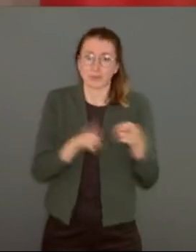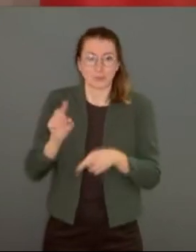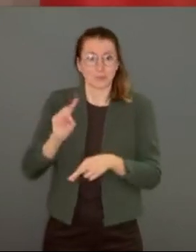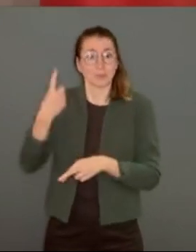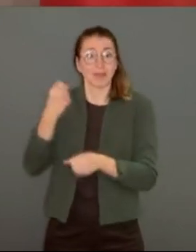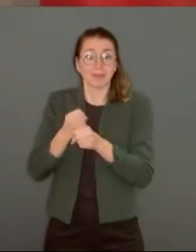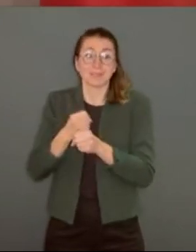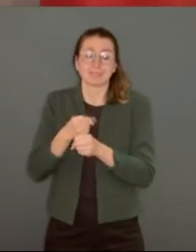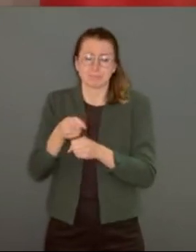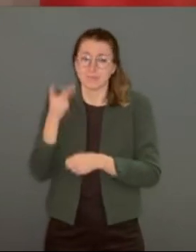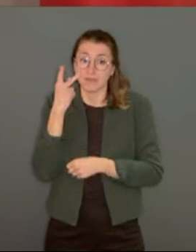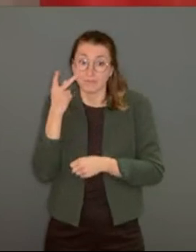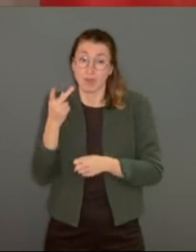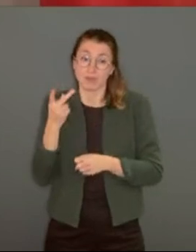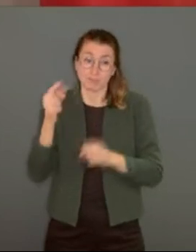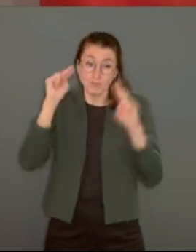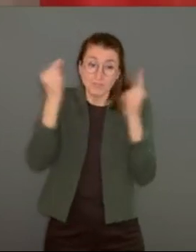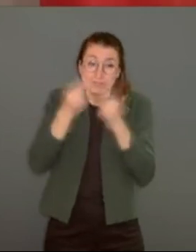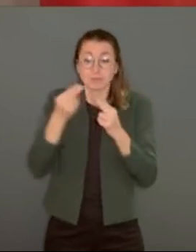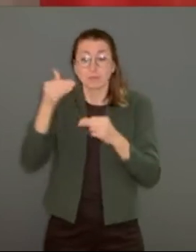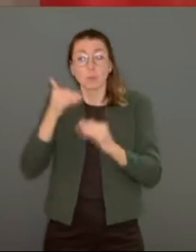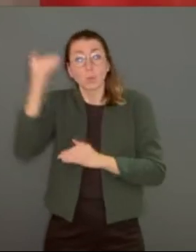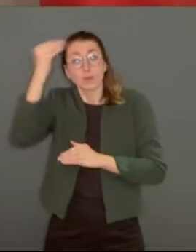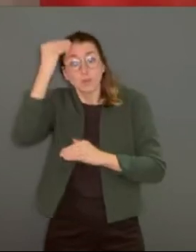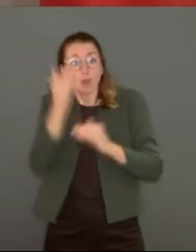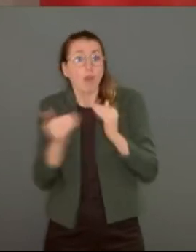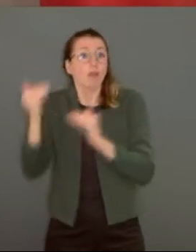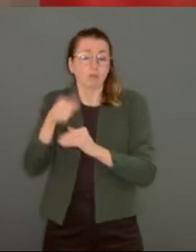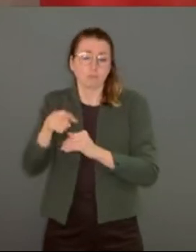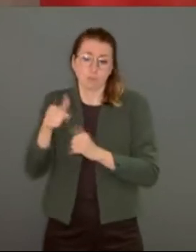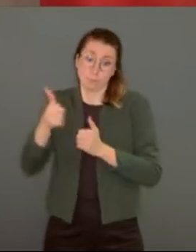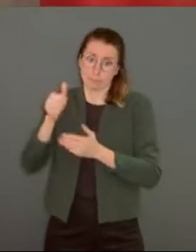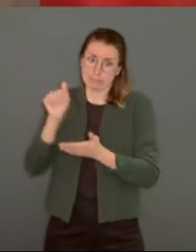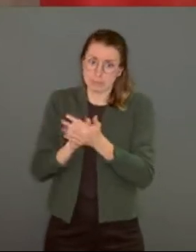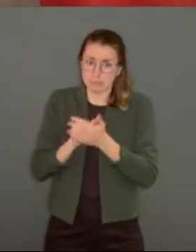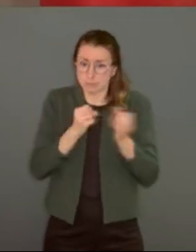écoles d'organiser cela comme ils l'entendent.